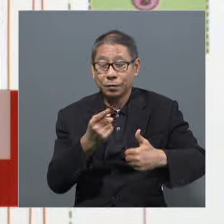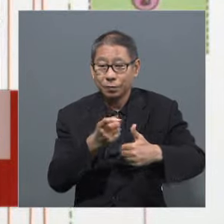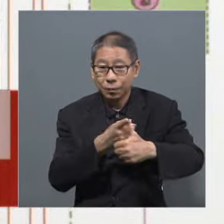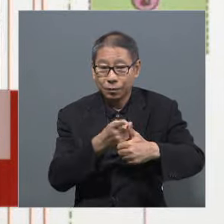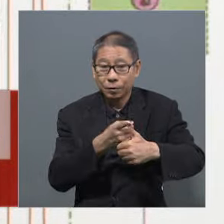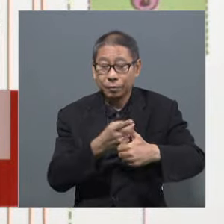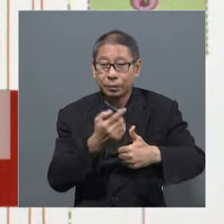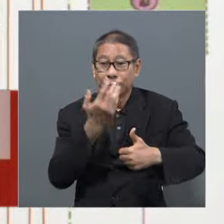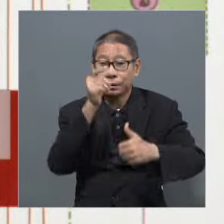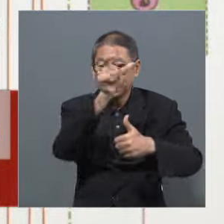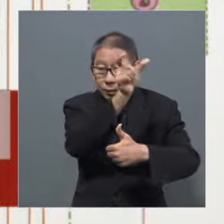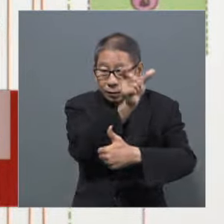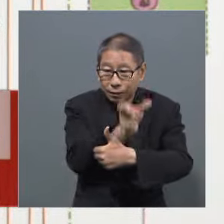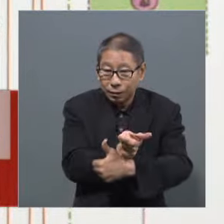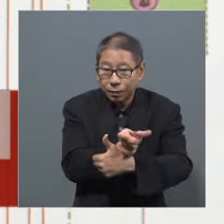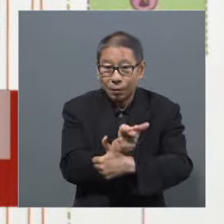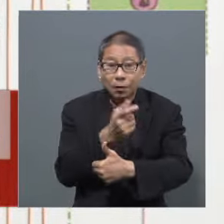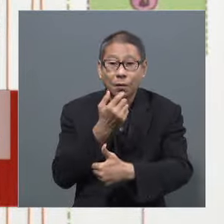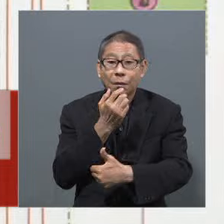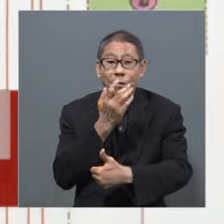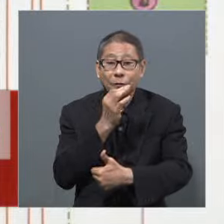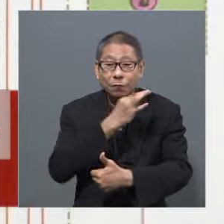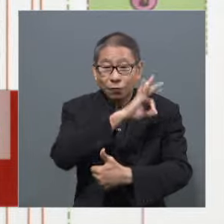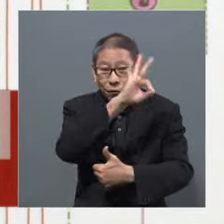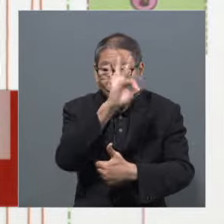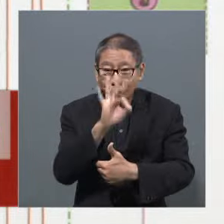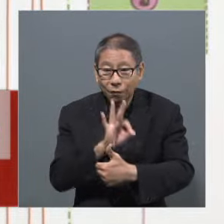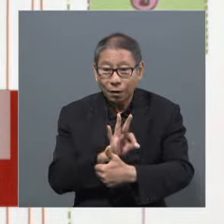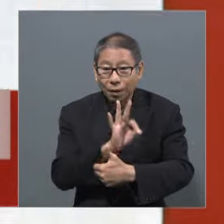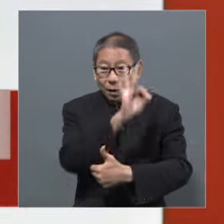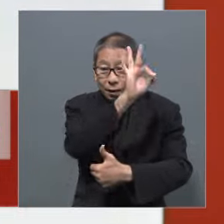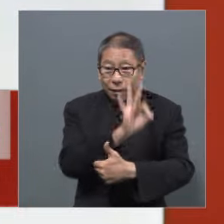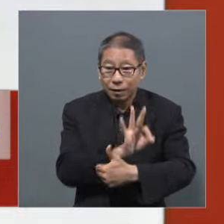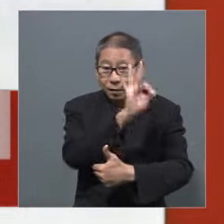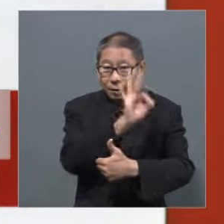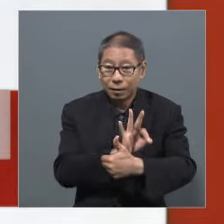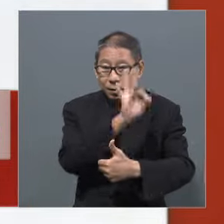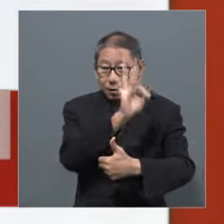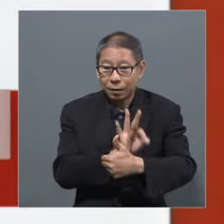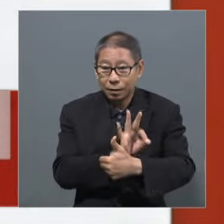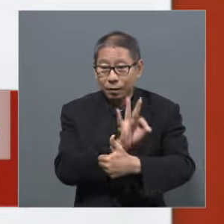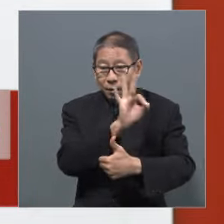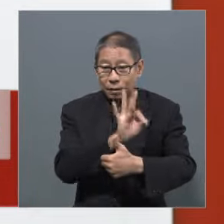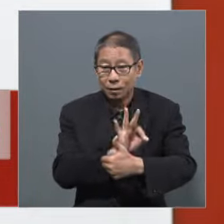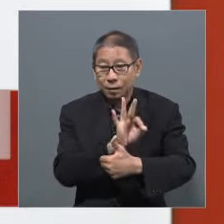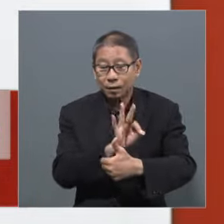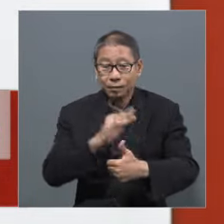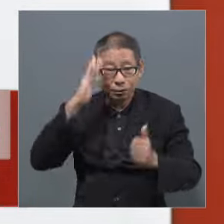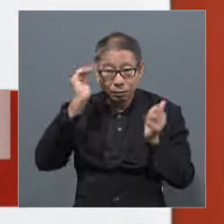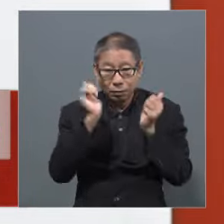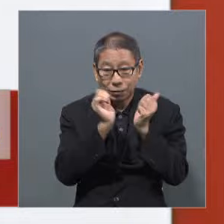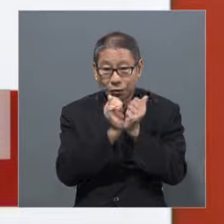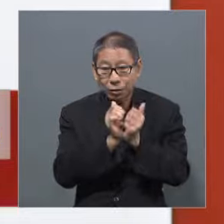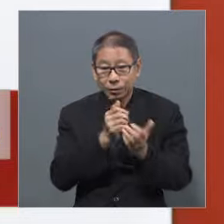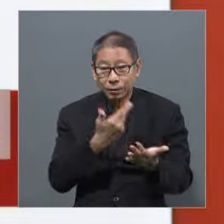เนี่ยสีฟ้านะคุณผู้ชมดูสีฟ้านะอยู่หน้าจอนี่คือสายมือครับสีฟ้าอันนี้คือกลุ่มตำรวจ